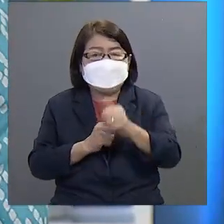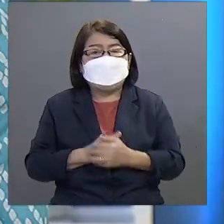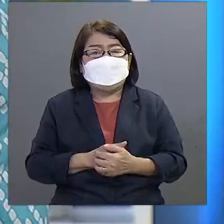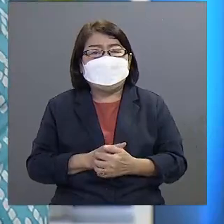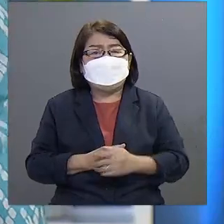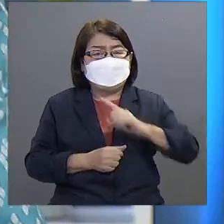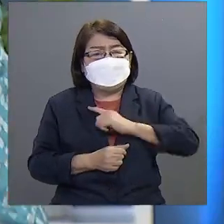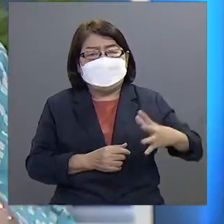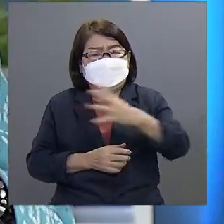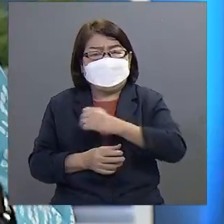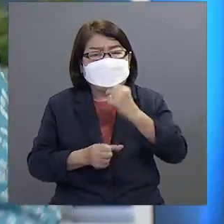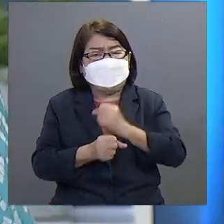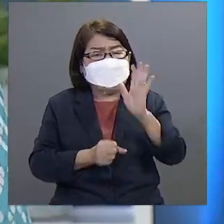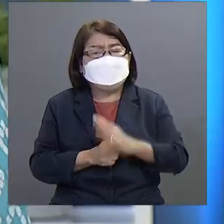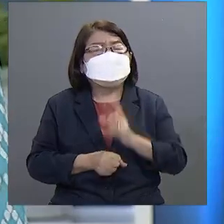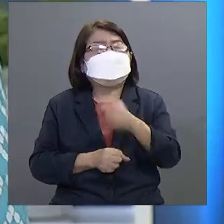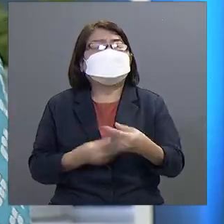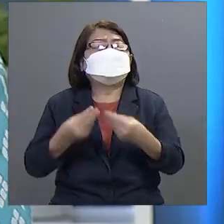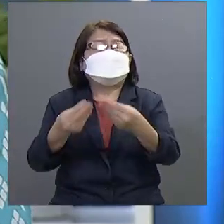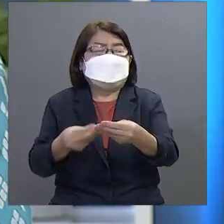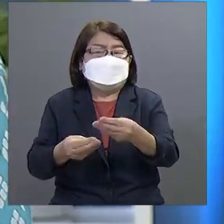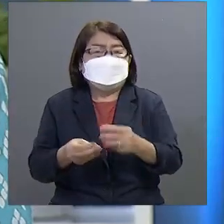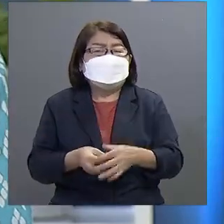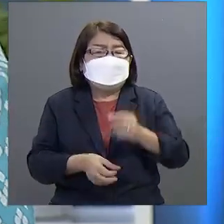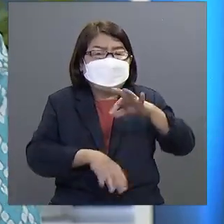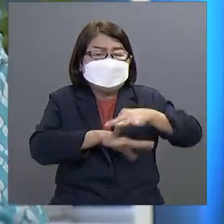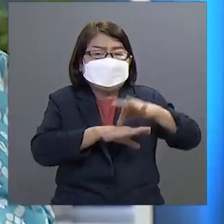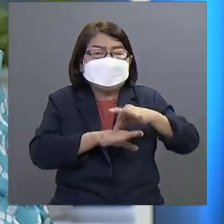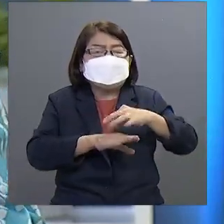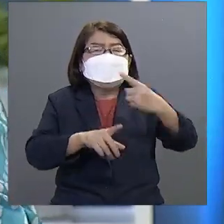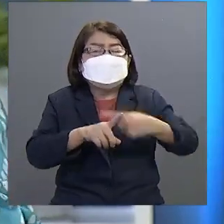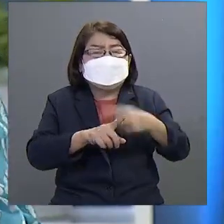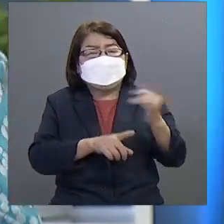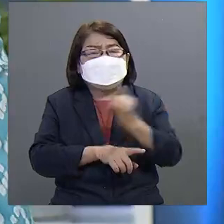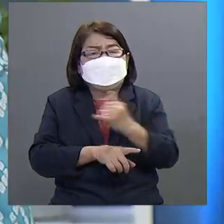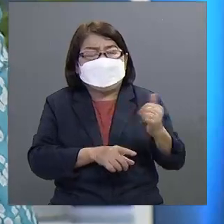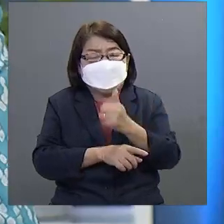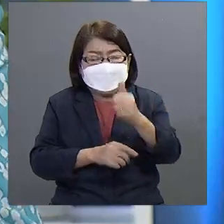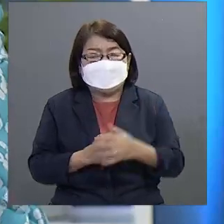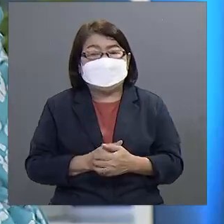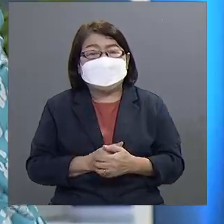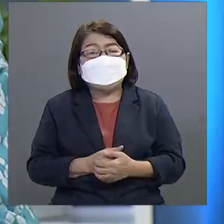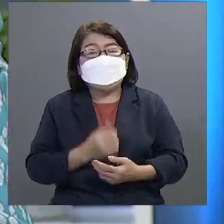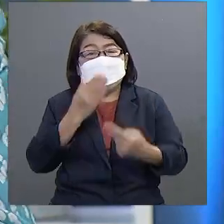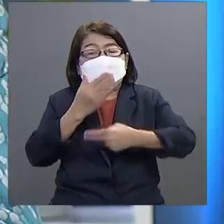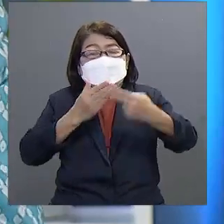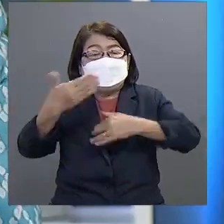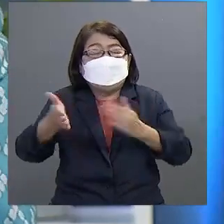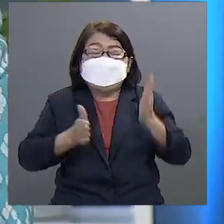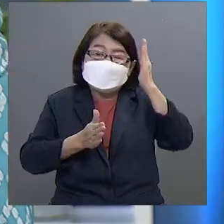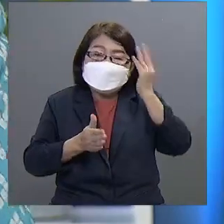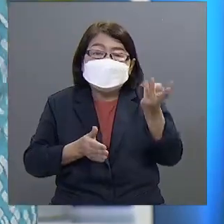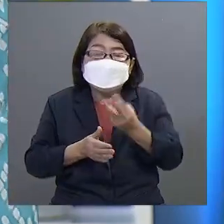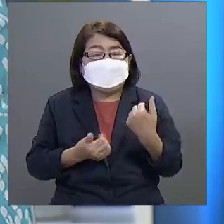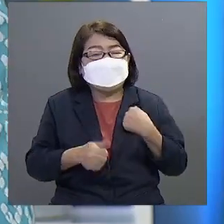าซอร์สมันก็ได้นะครับไม่ต้องมาเป็นพนักงานประจำเหล่านี้เป็นต้นอาจจะเกิดว่าโรงแรมเล็กๆสัก 4-5 โรงเนี่ยอาจจะจ้างช่างไฟฟ้าช่างประ